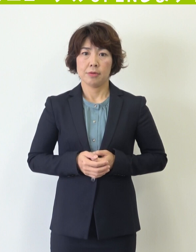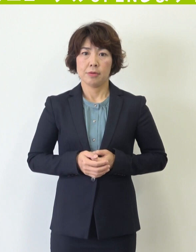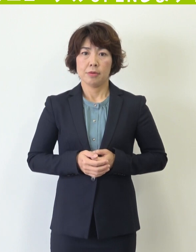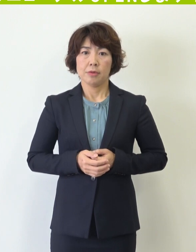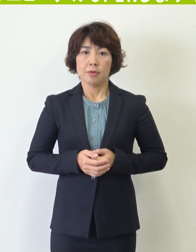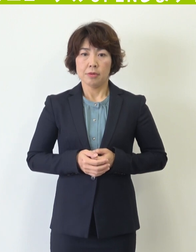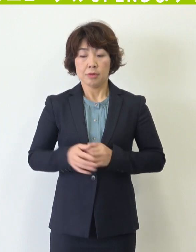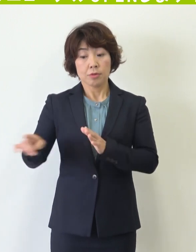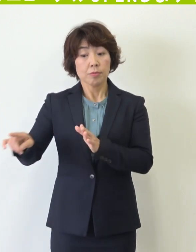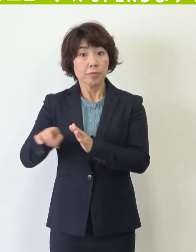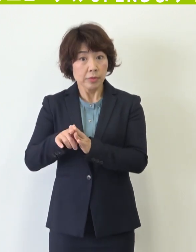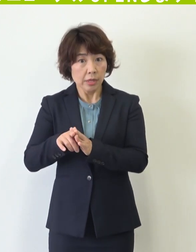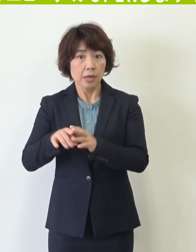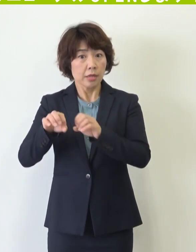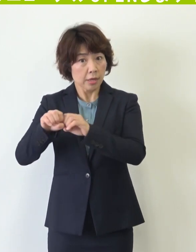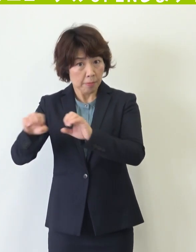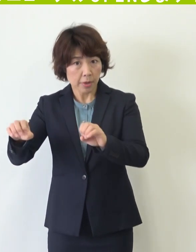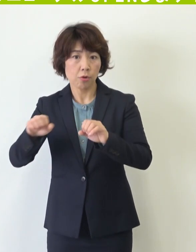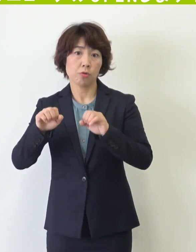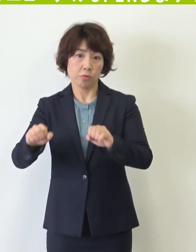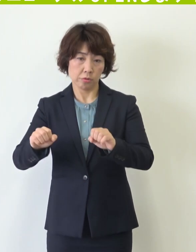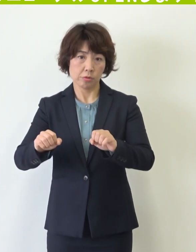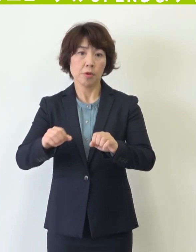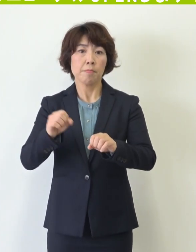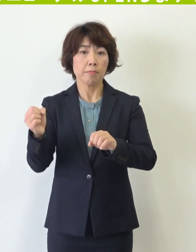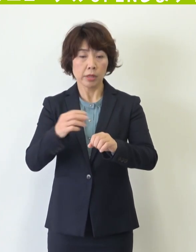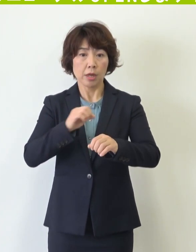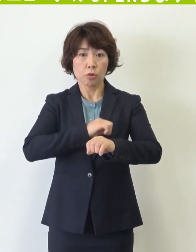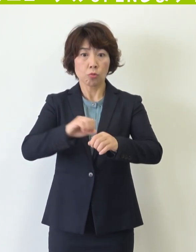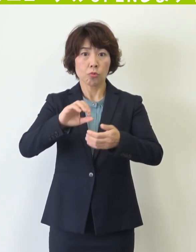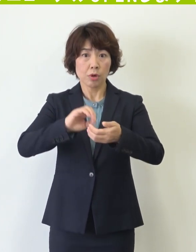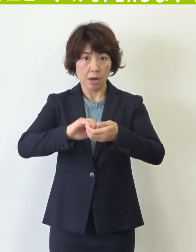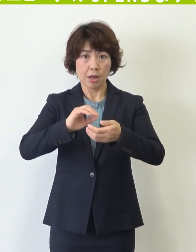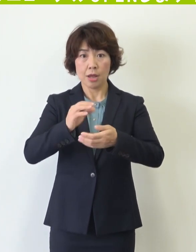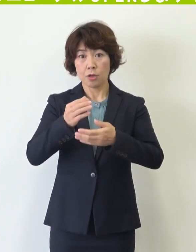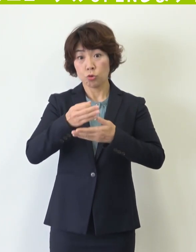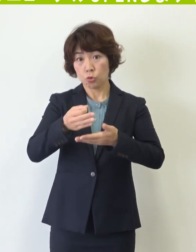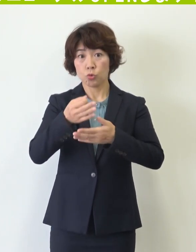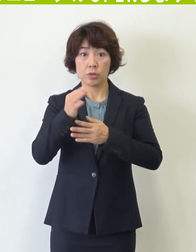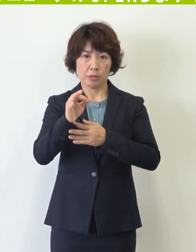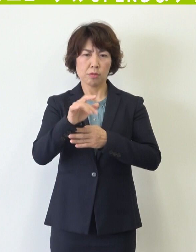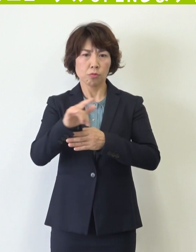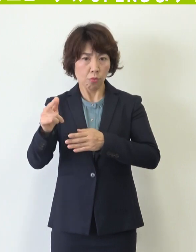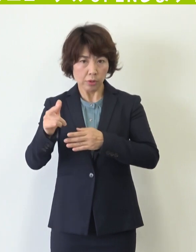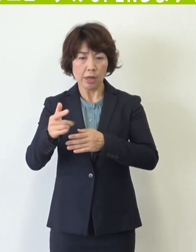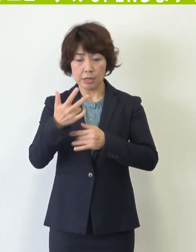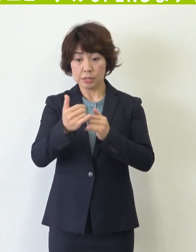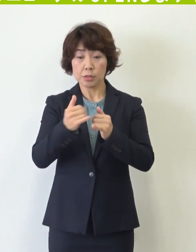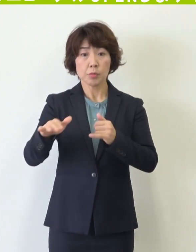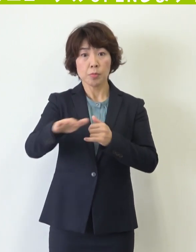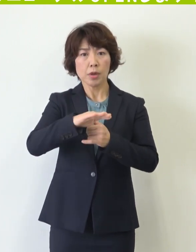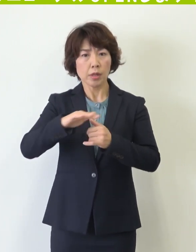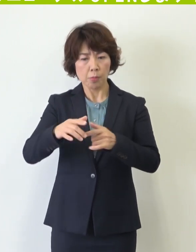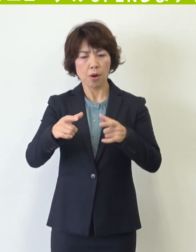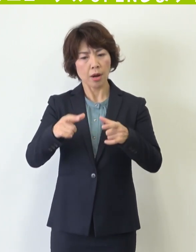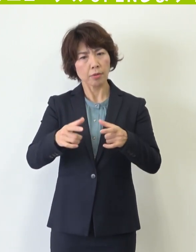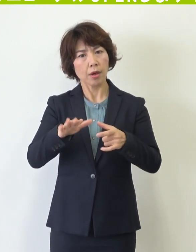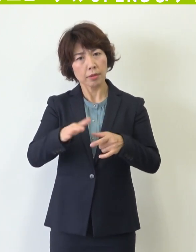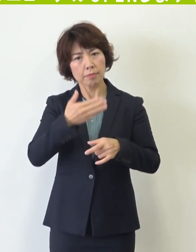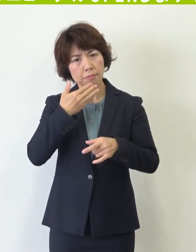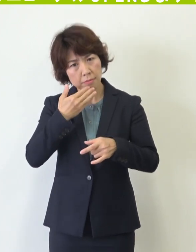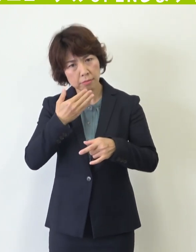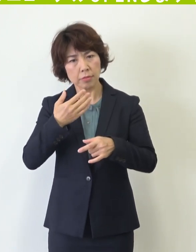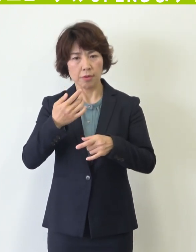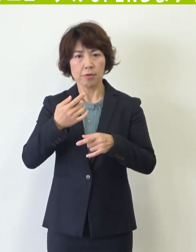ことでございますあの子の間色々とキャンペーンをやったりそれからあの特例給付等ですね市民の皆さんもマイナンバーカードの取得の機運が